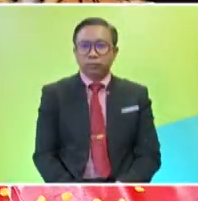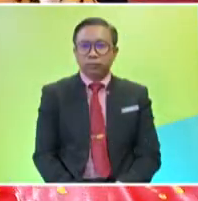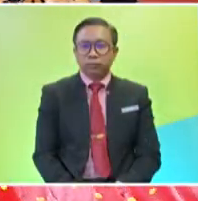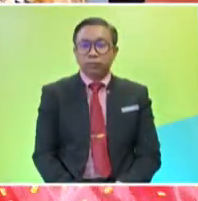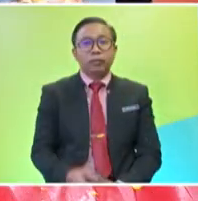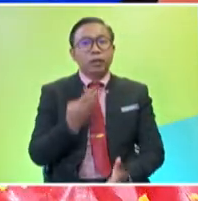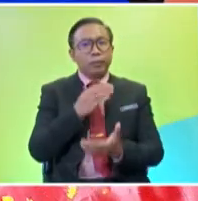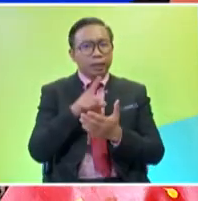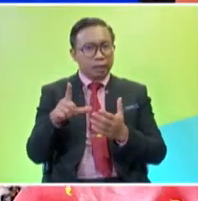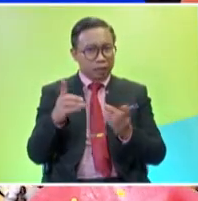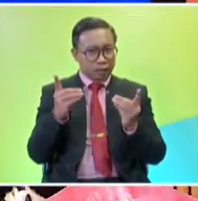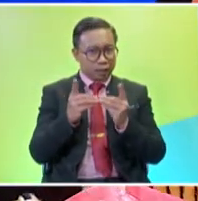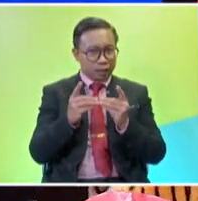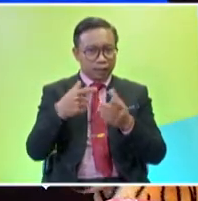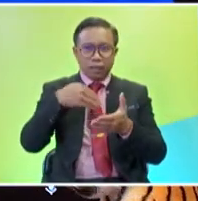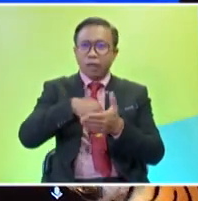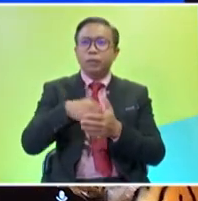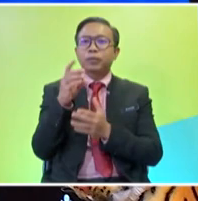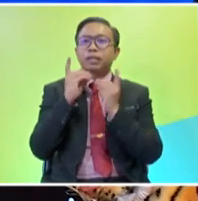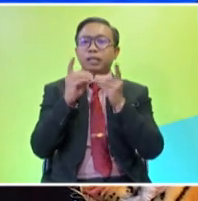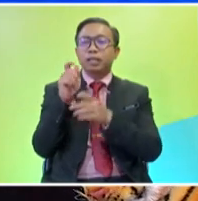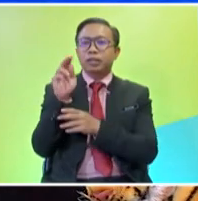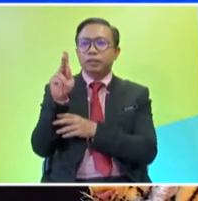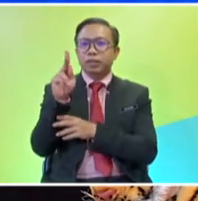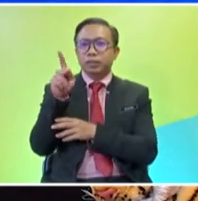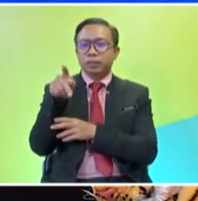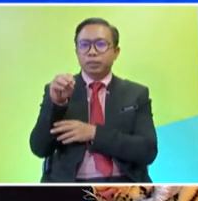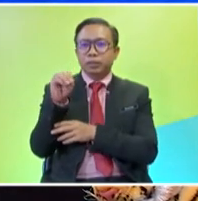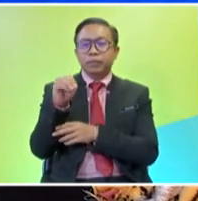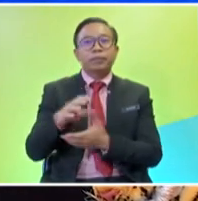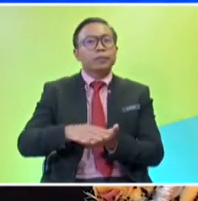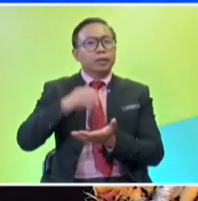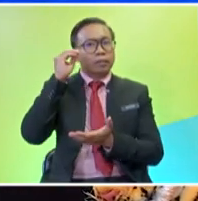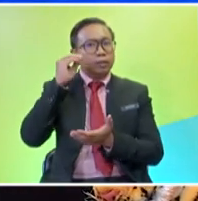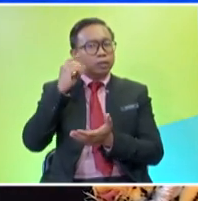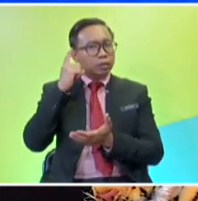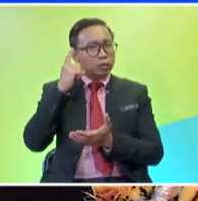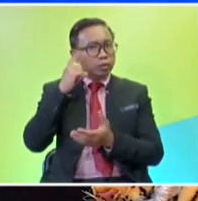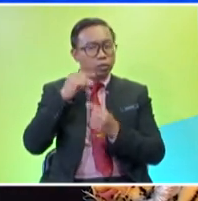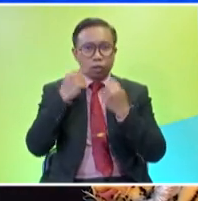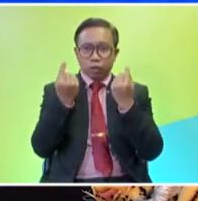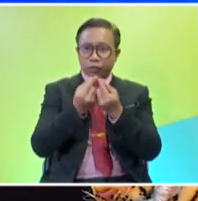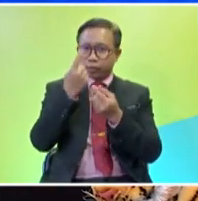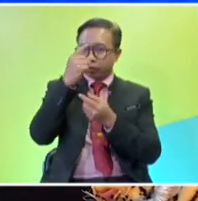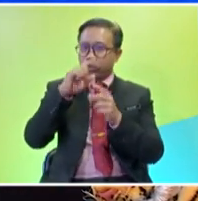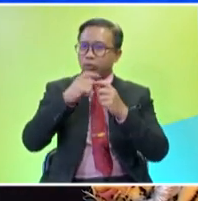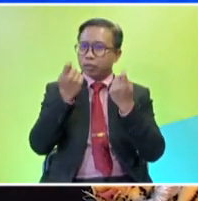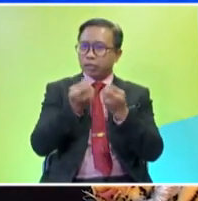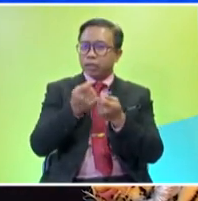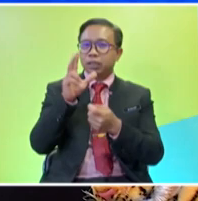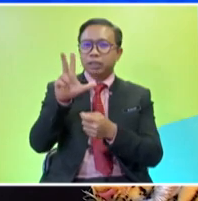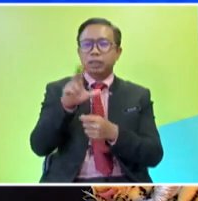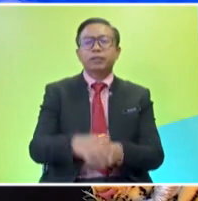Baiklah bertemu kembali kita dalam direk TV yang tentunya kita sedang belajar mengenai geografi untuk tingkatan 3